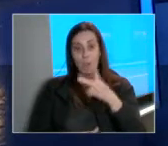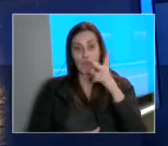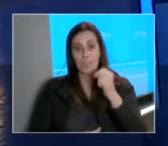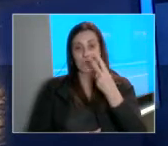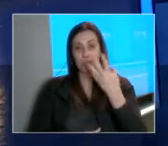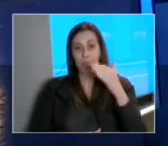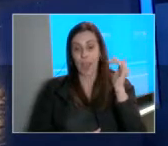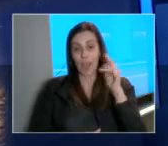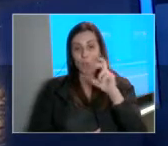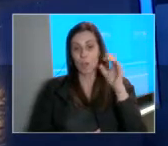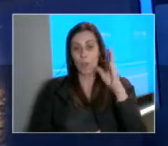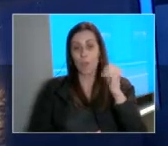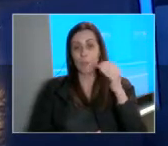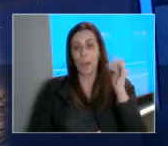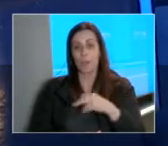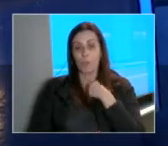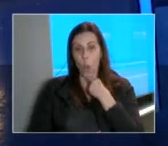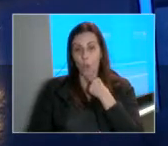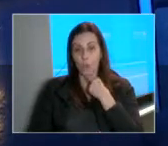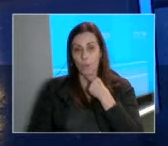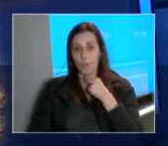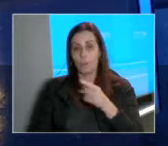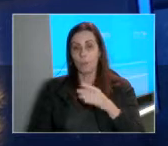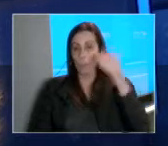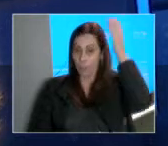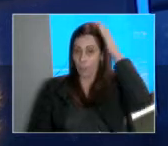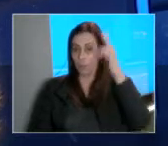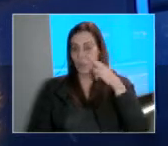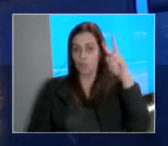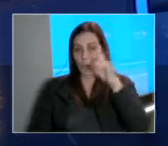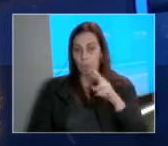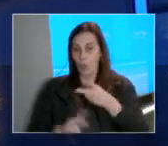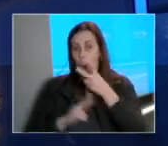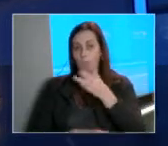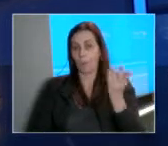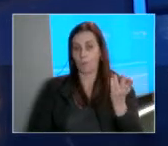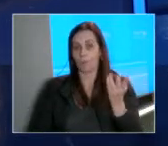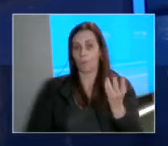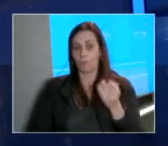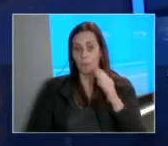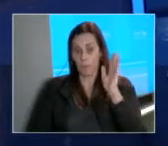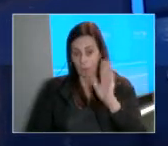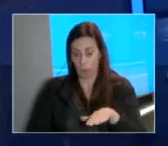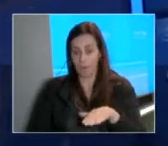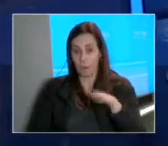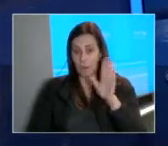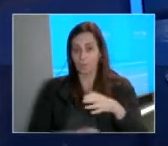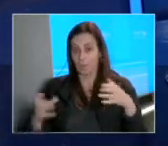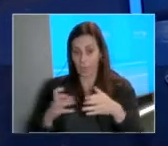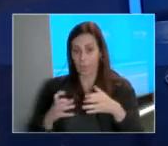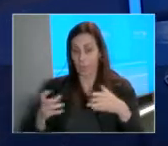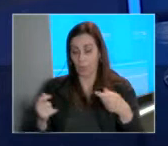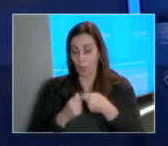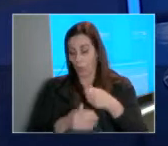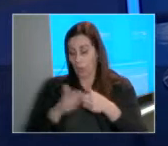ה-20, 25, 30, 40, 50 אלף קולות. נכון. נפתלי בנט ואילת שקד עוברים. זה נכון, מה שהיא אומרת. וגם מפלגת